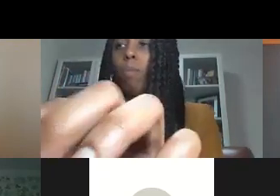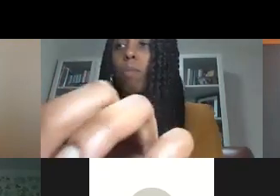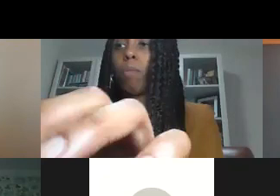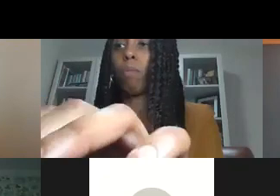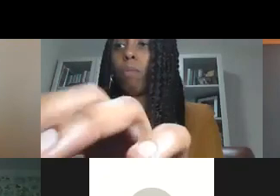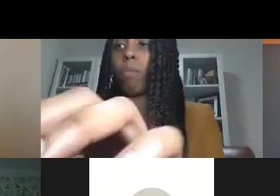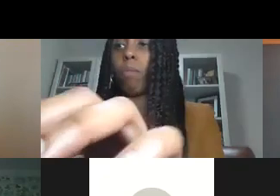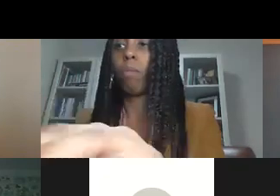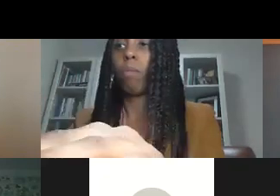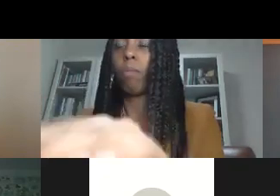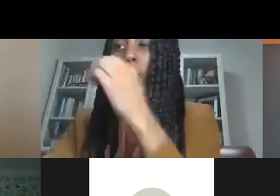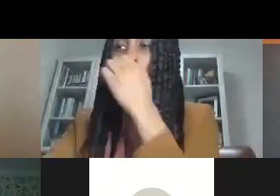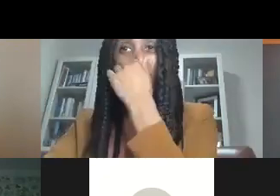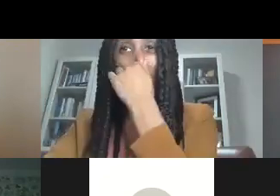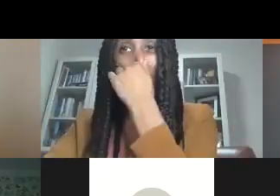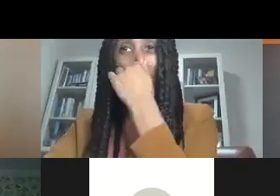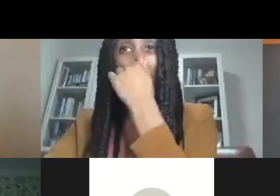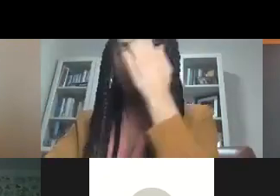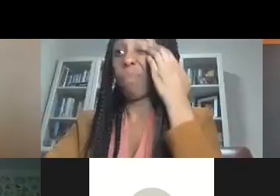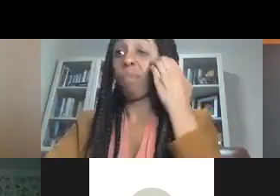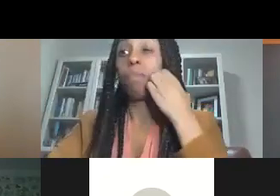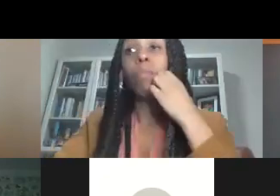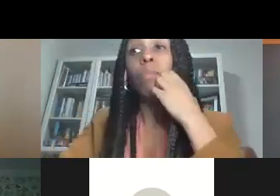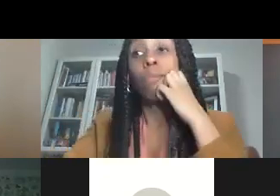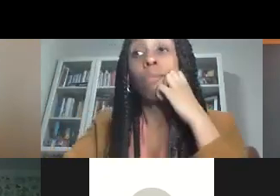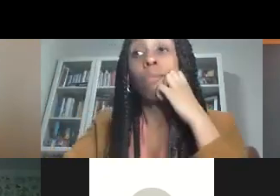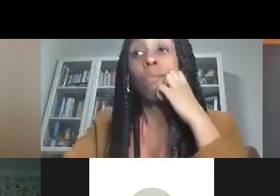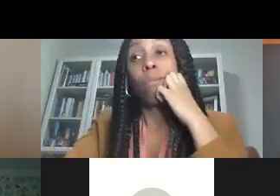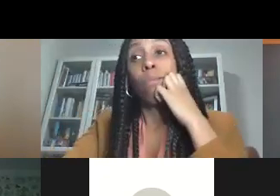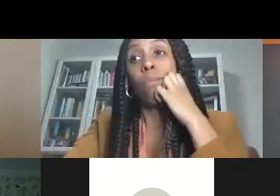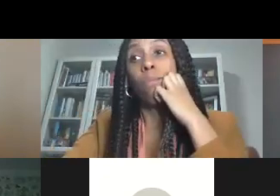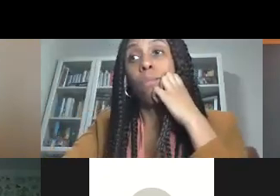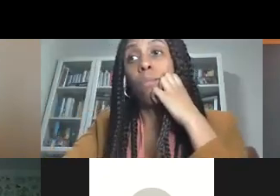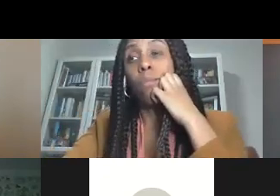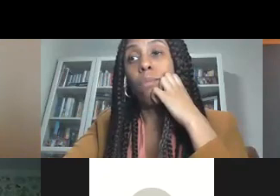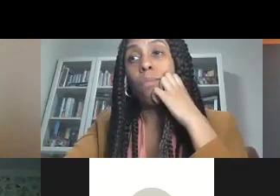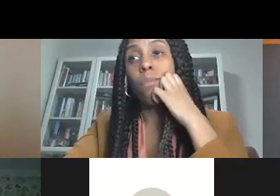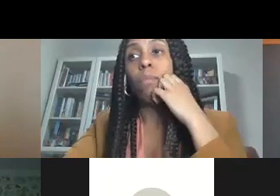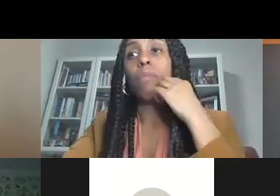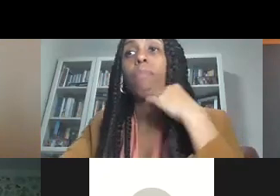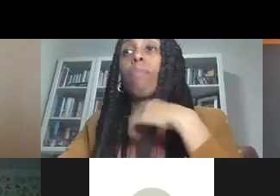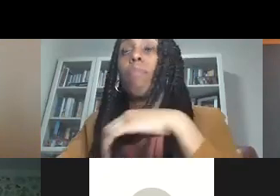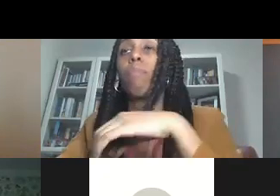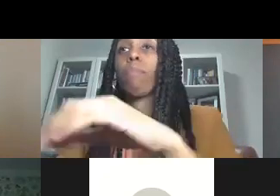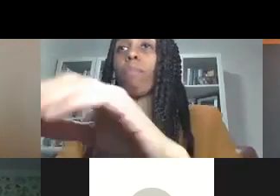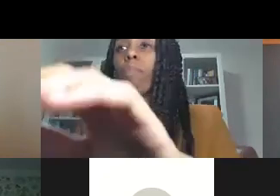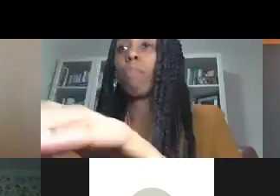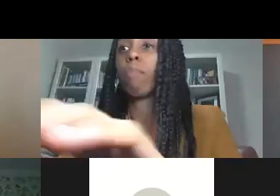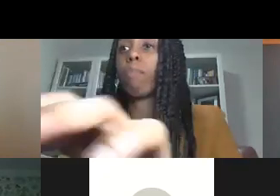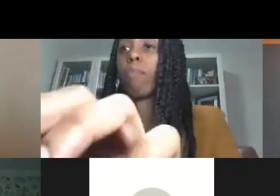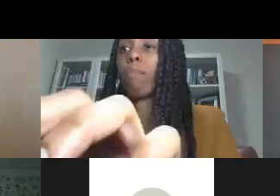因为对于一些能够进入考试学校的学生来说, because to those students who have the potential to be admitted to the exam schools,